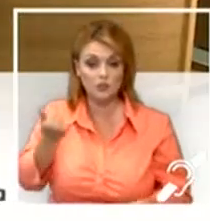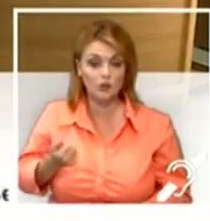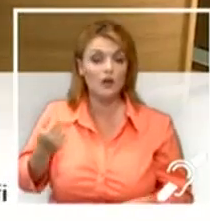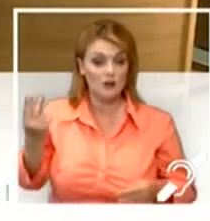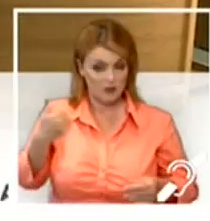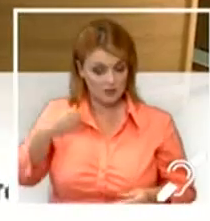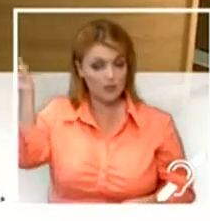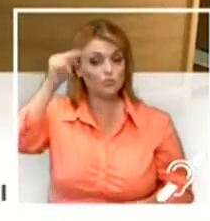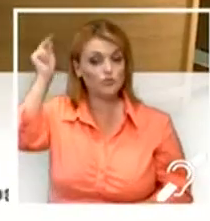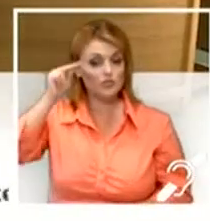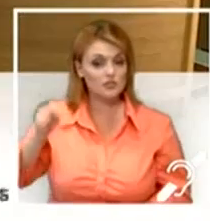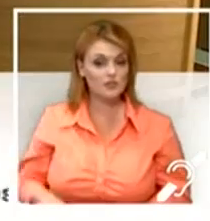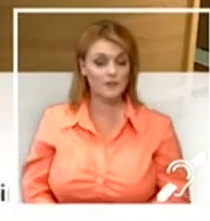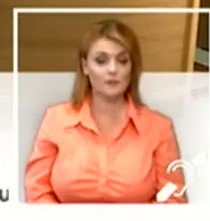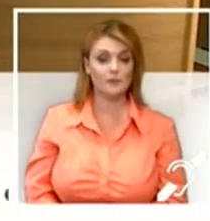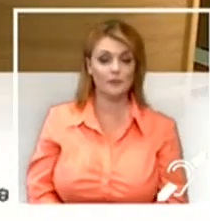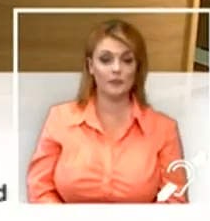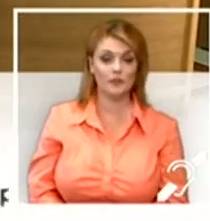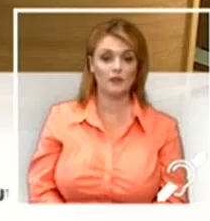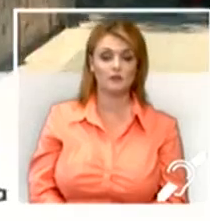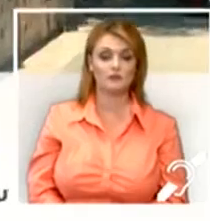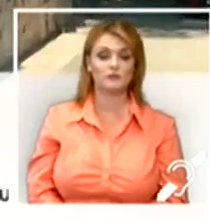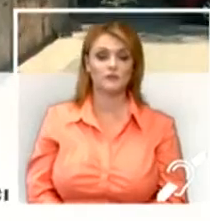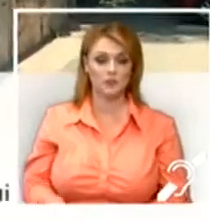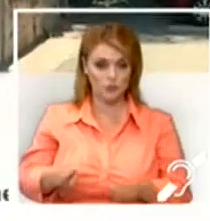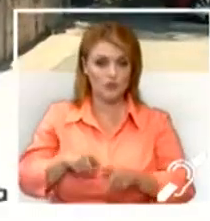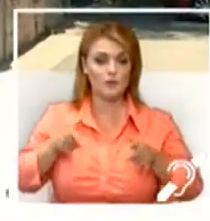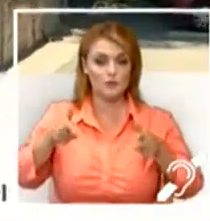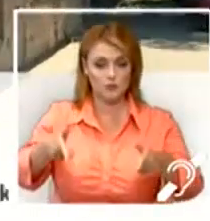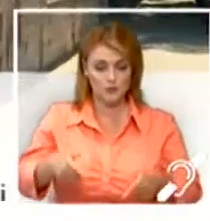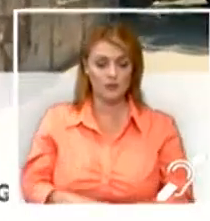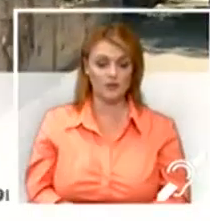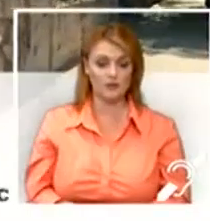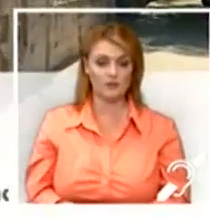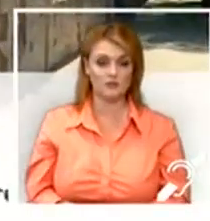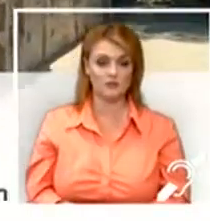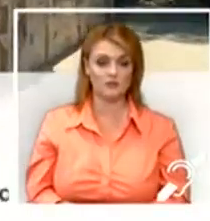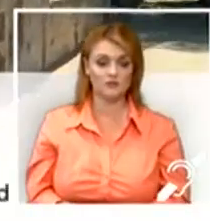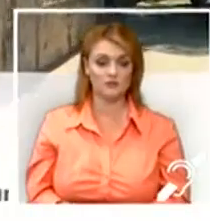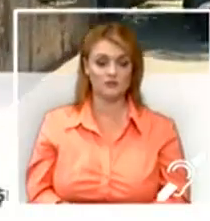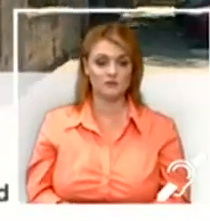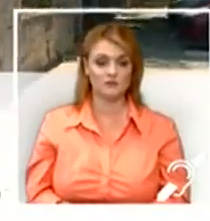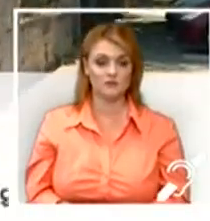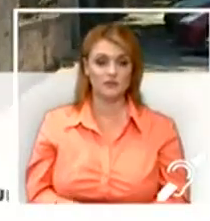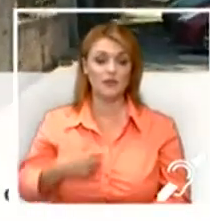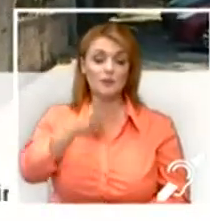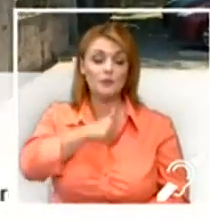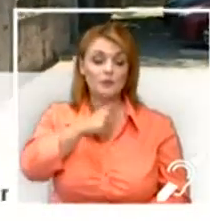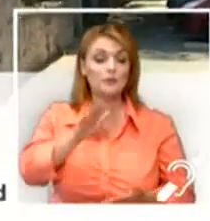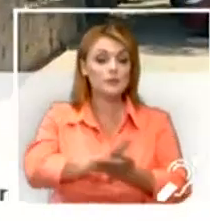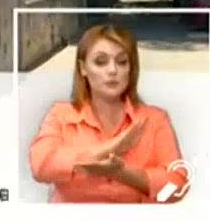importantă pentru viitorul lor. Am depus marketing și logistică și n-am depus contract, am depus la